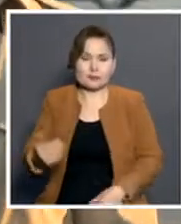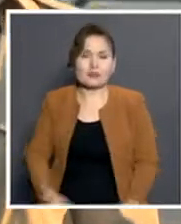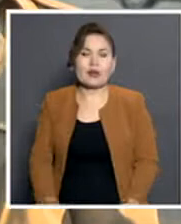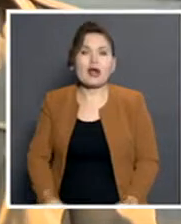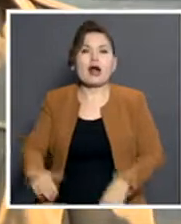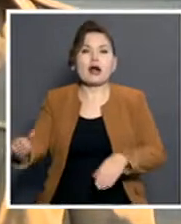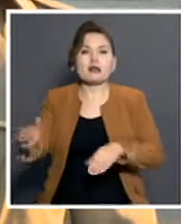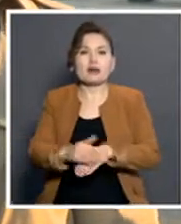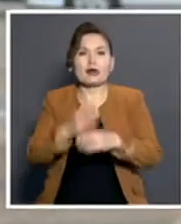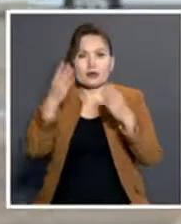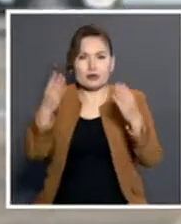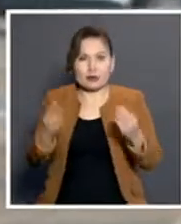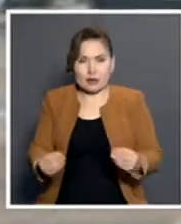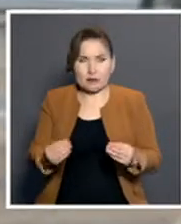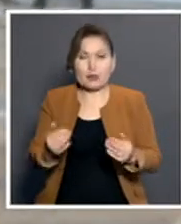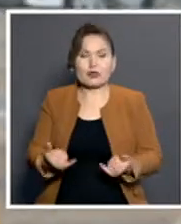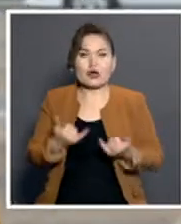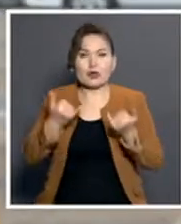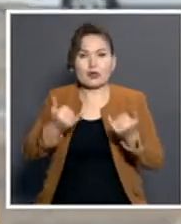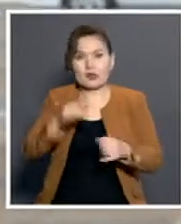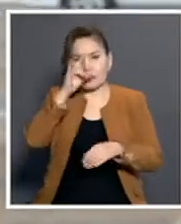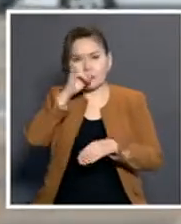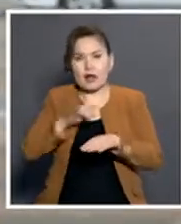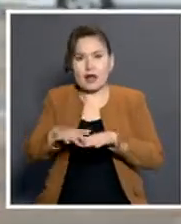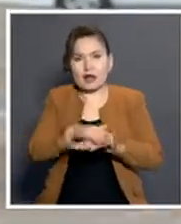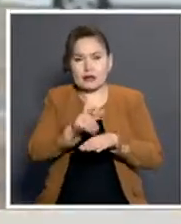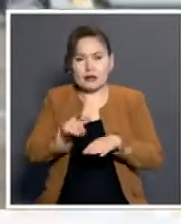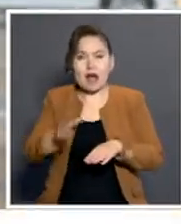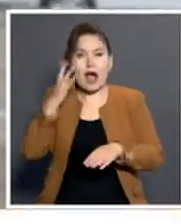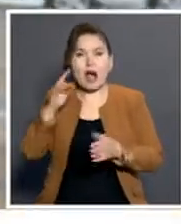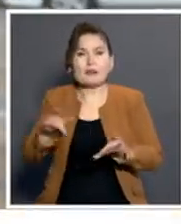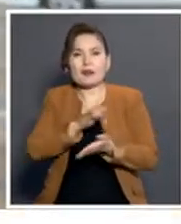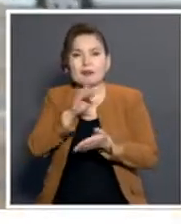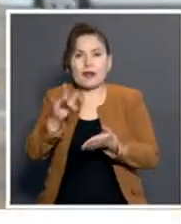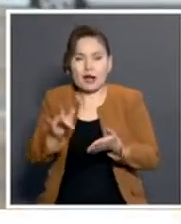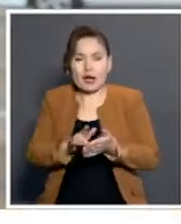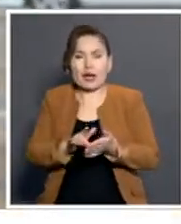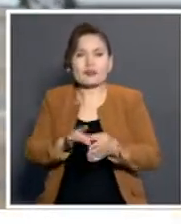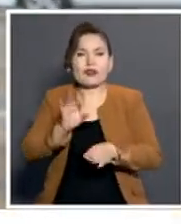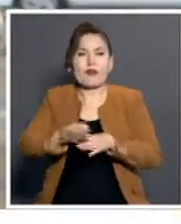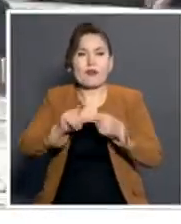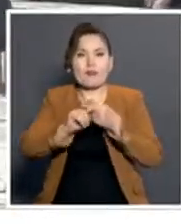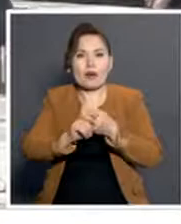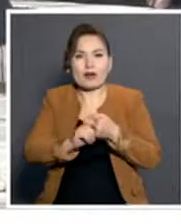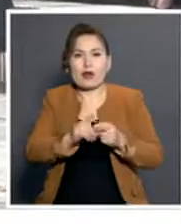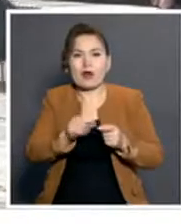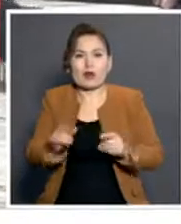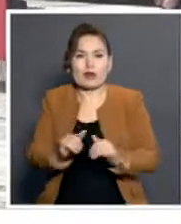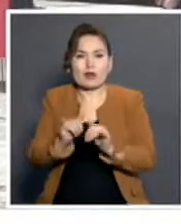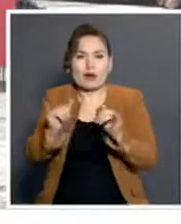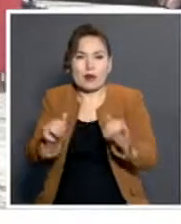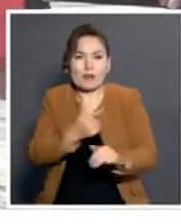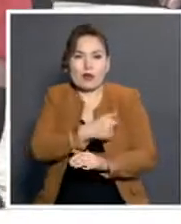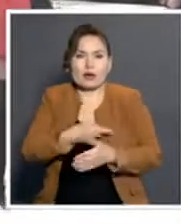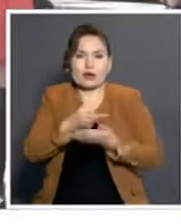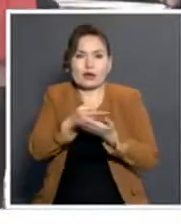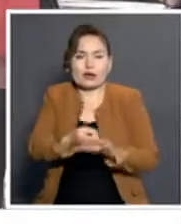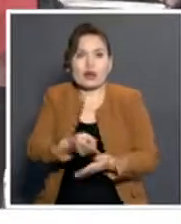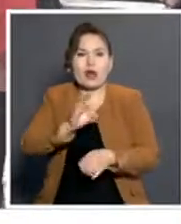Кеш шарық, Ләйлі, армысыздар, құрметті көрермен, алып шахардағы эпидахуал күрделене түсті. Соңғы күндері КВИ